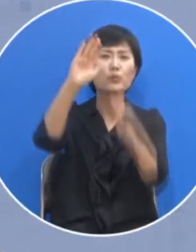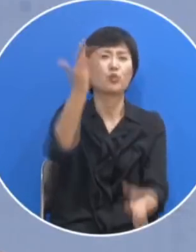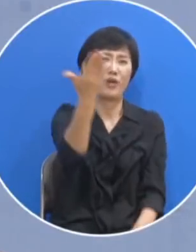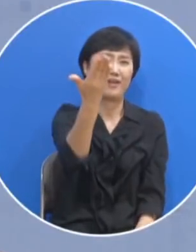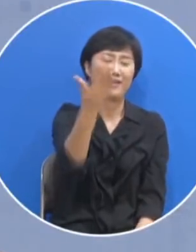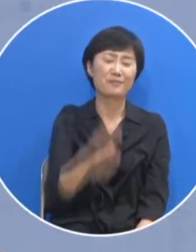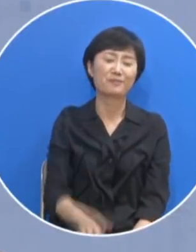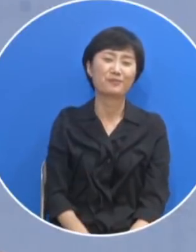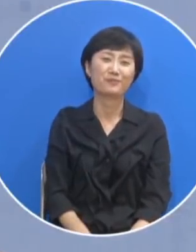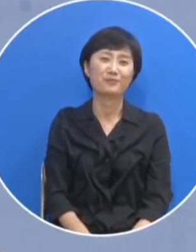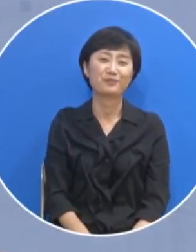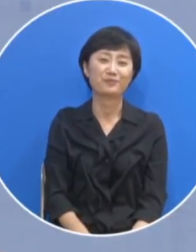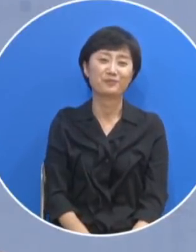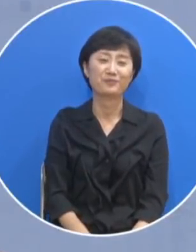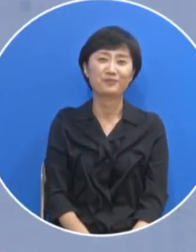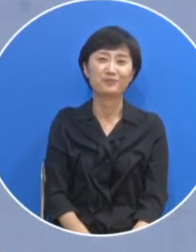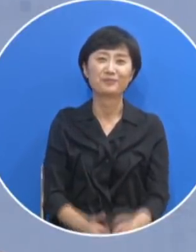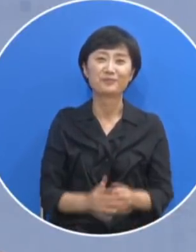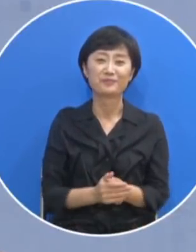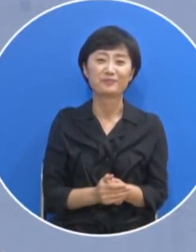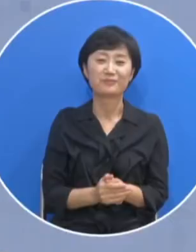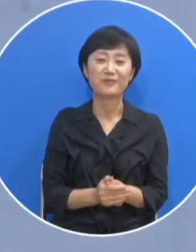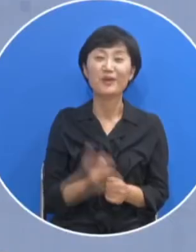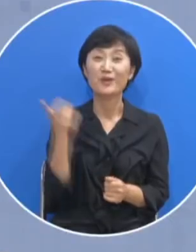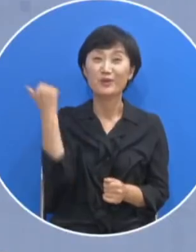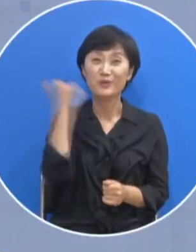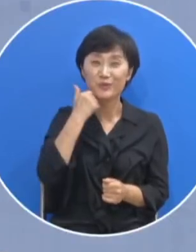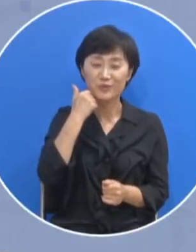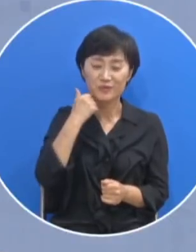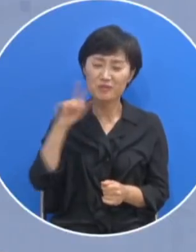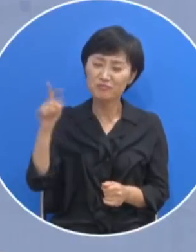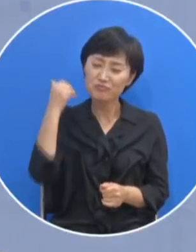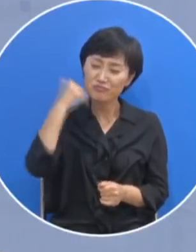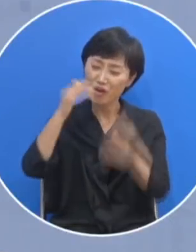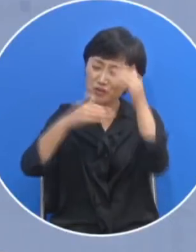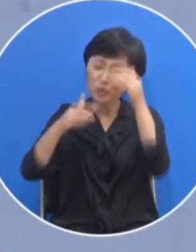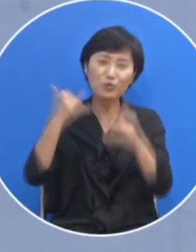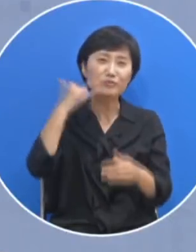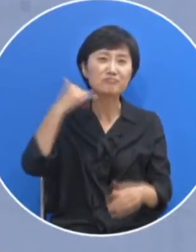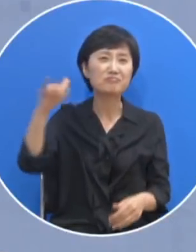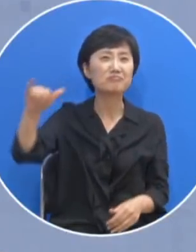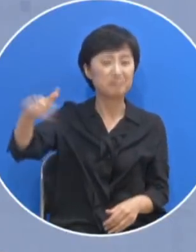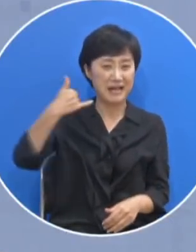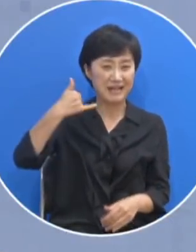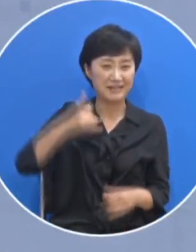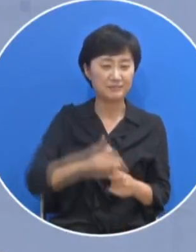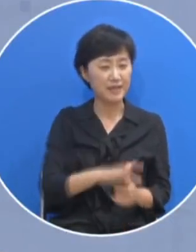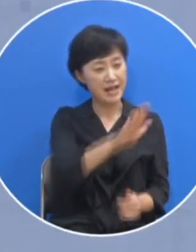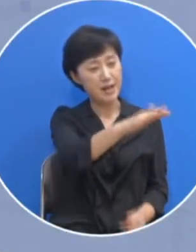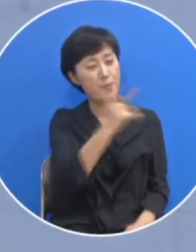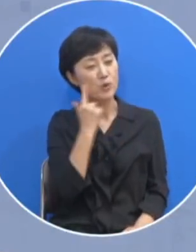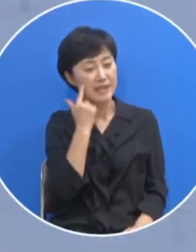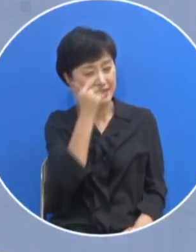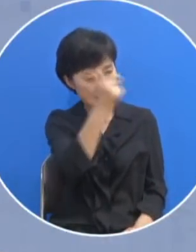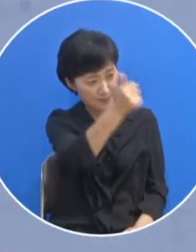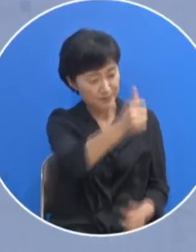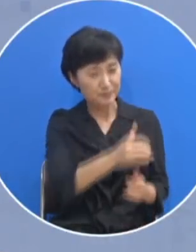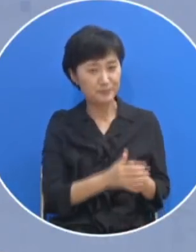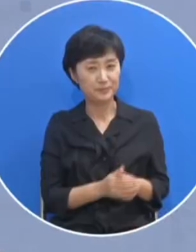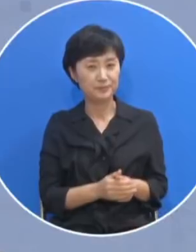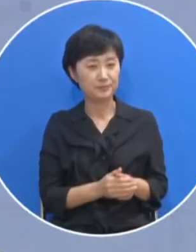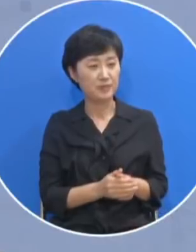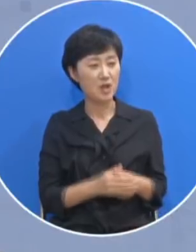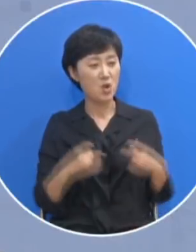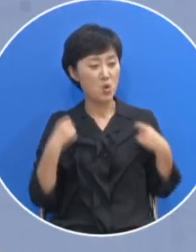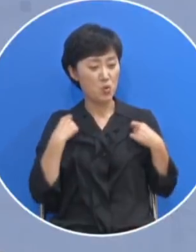owners 어떤 성도 내내 올라왔더라구요 이러한 놀이 라거 목사인 이지수